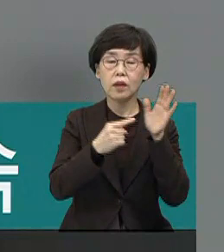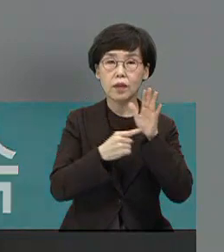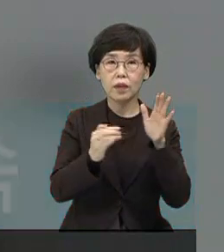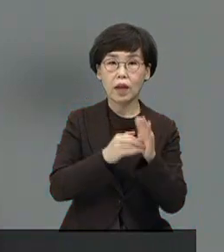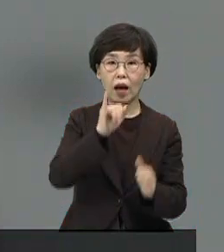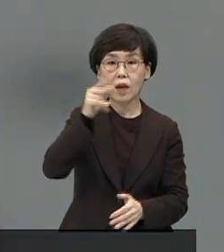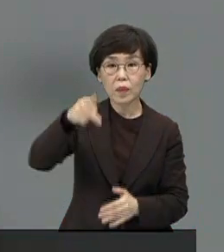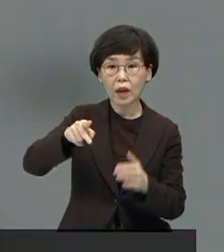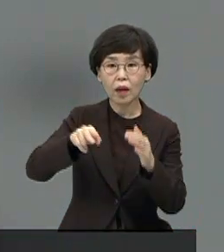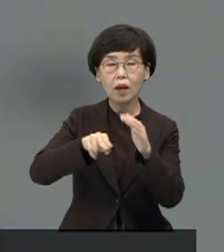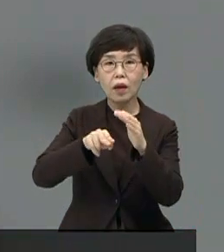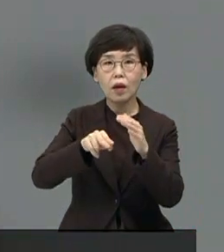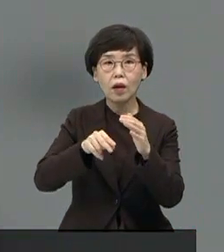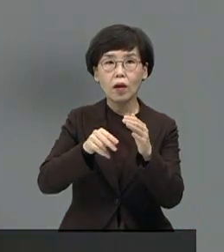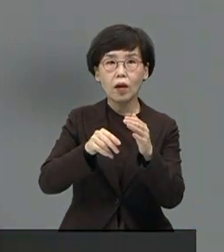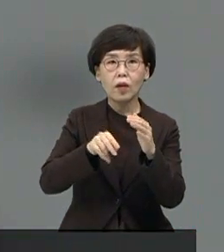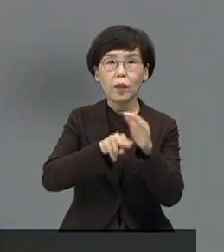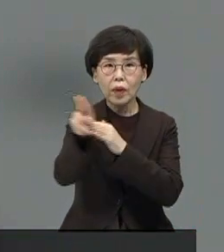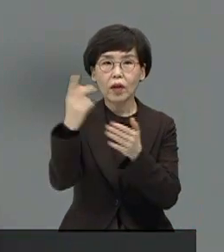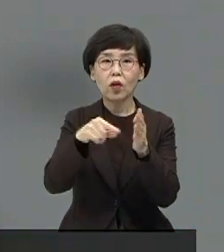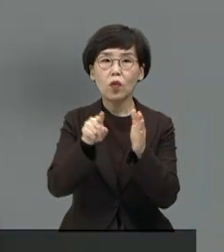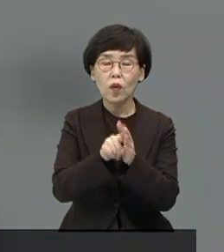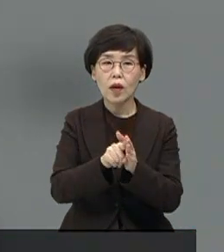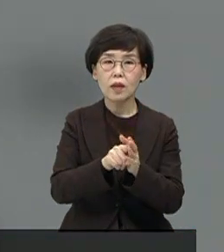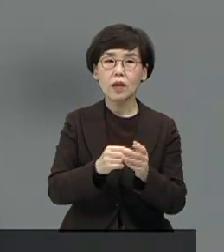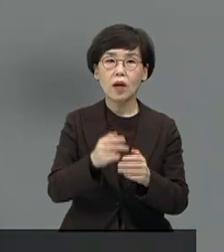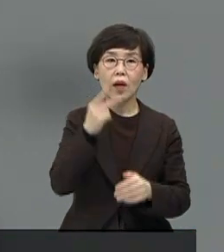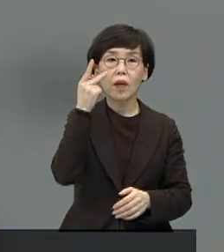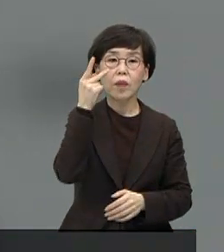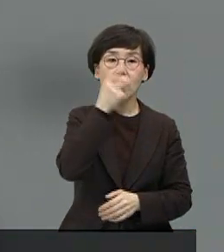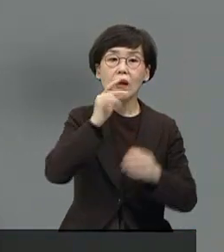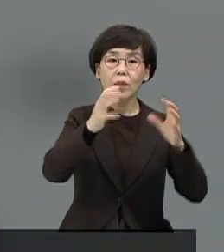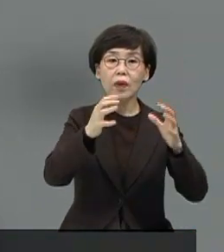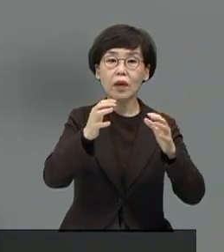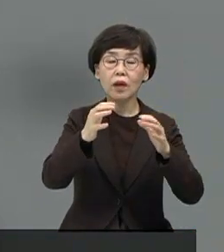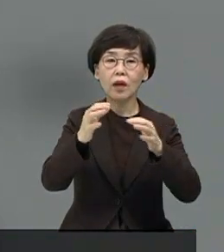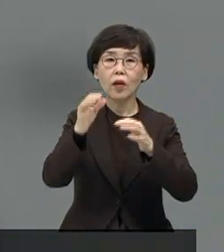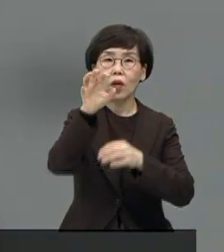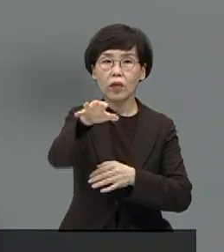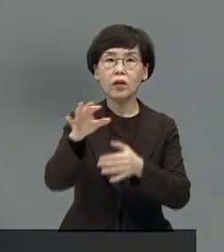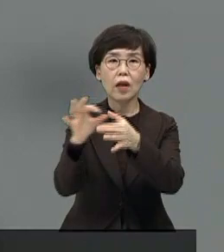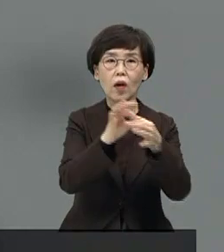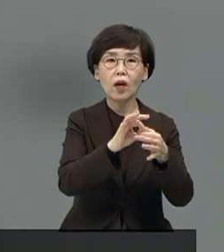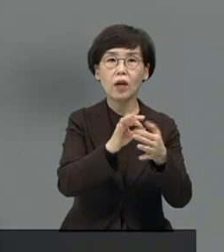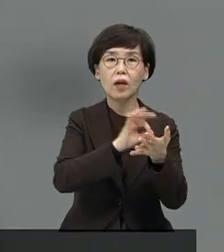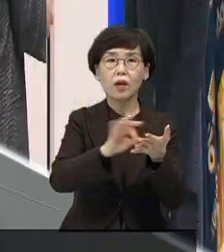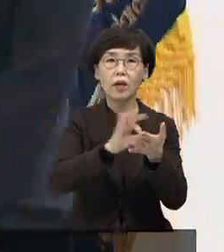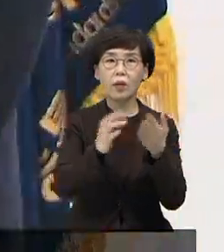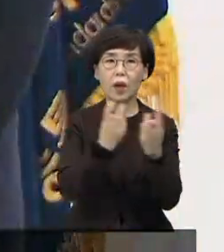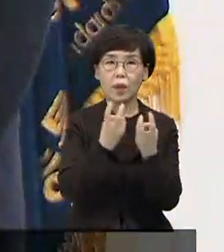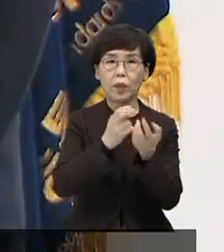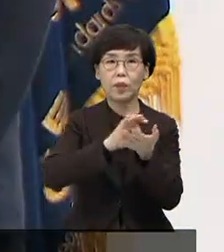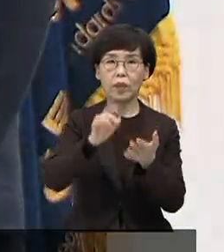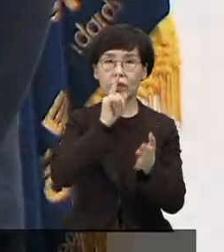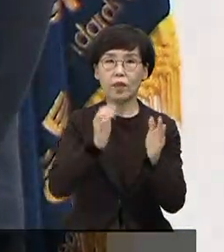피하기 위해서 필리핀의 가상 사설망을 통해서 우회하는 방식까지 활용했다고 밝혔습니다.